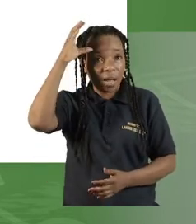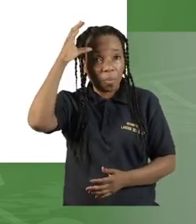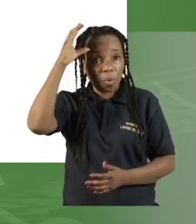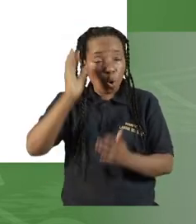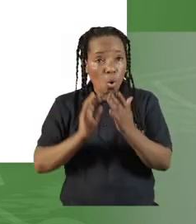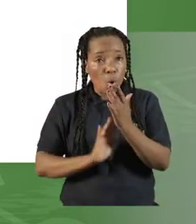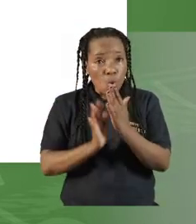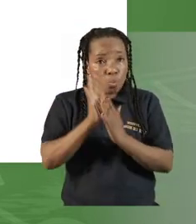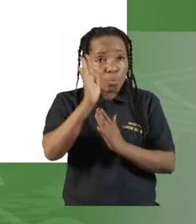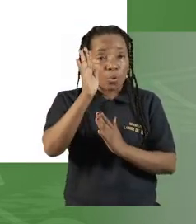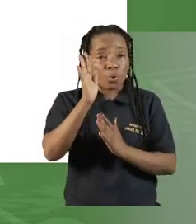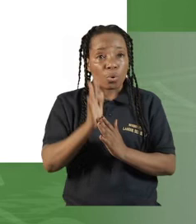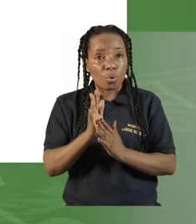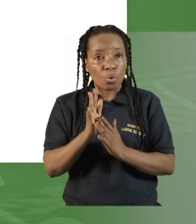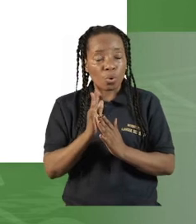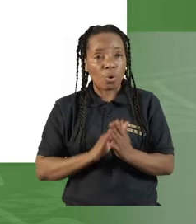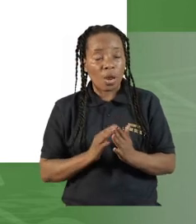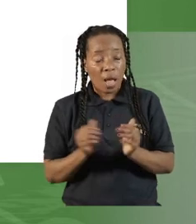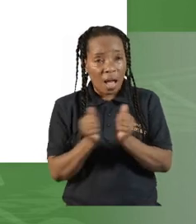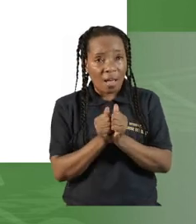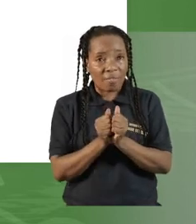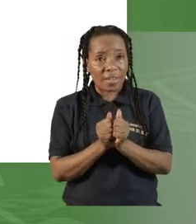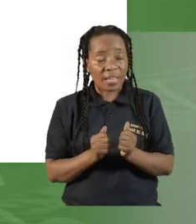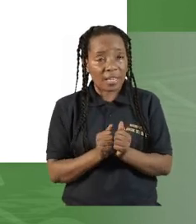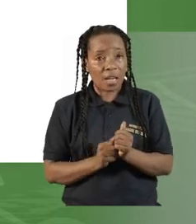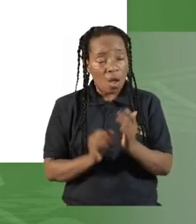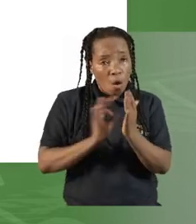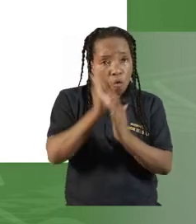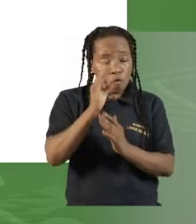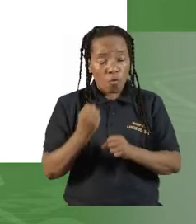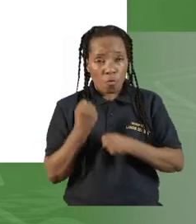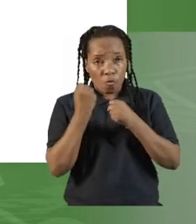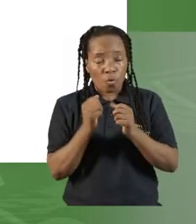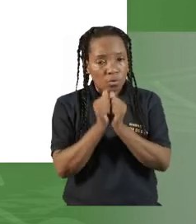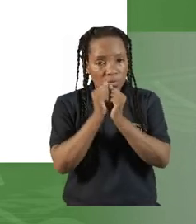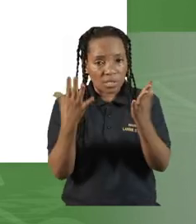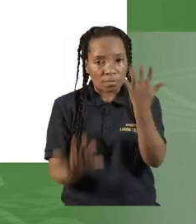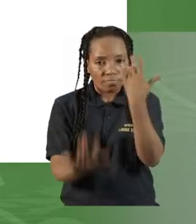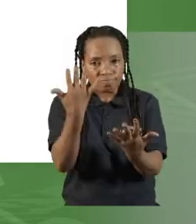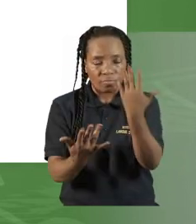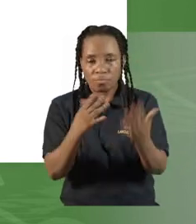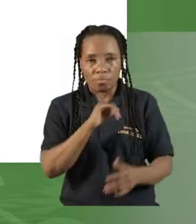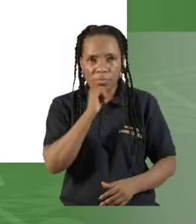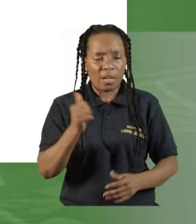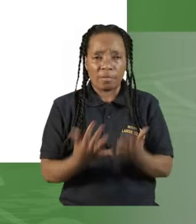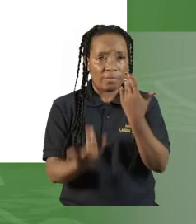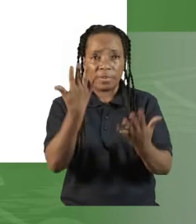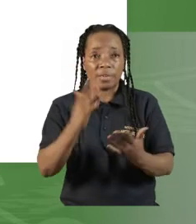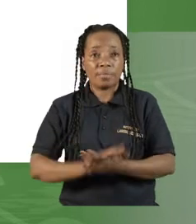brûle avec une vive incandescence sans flamme. Il se forme un